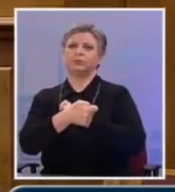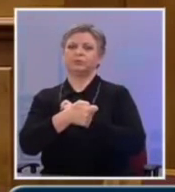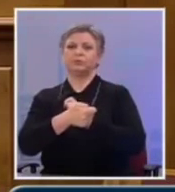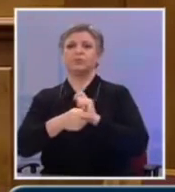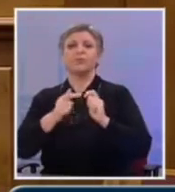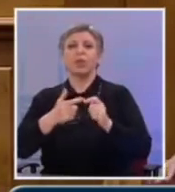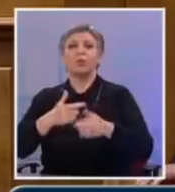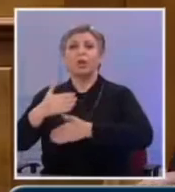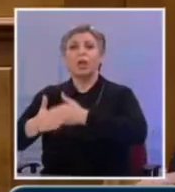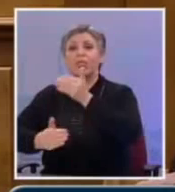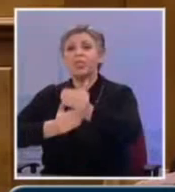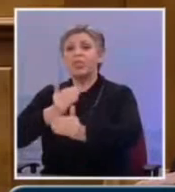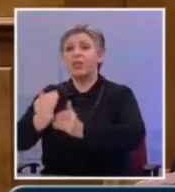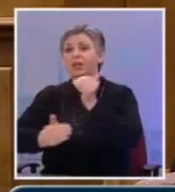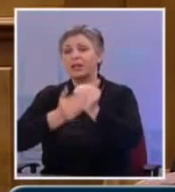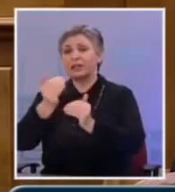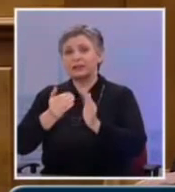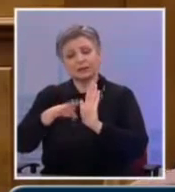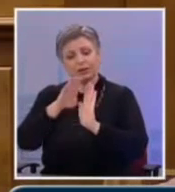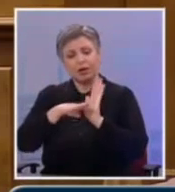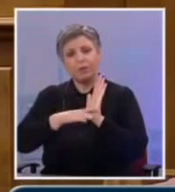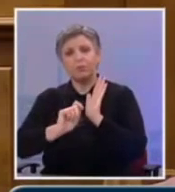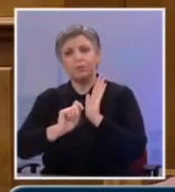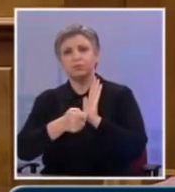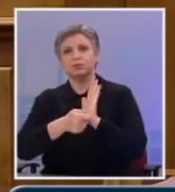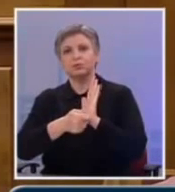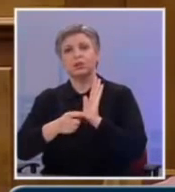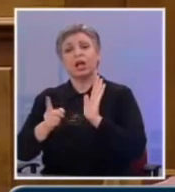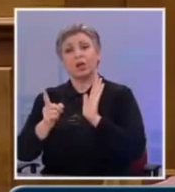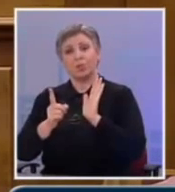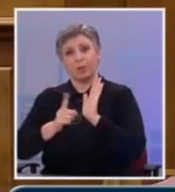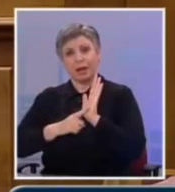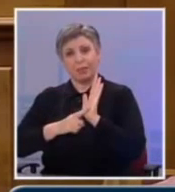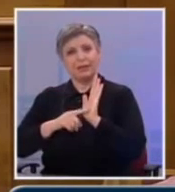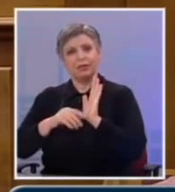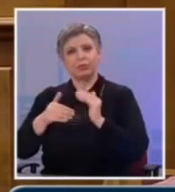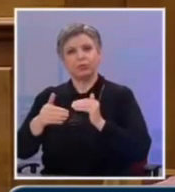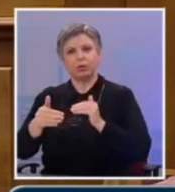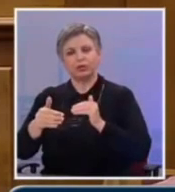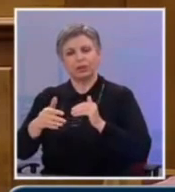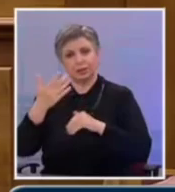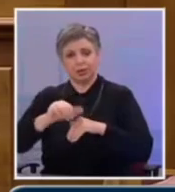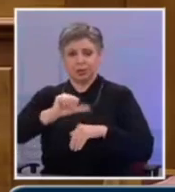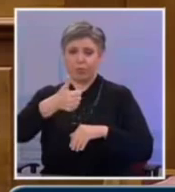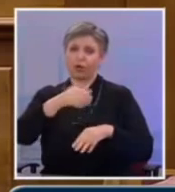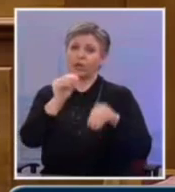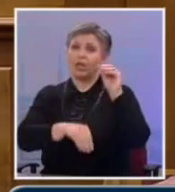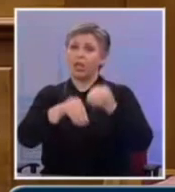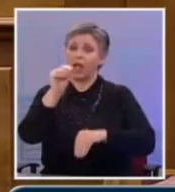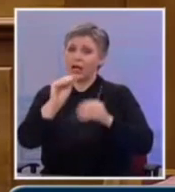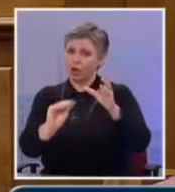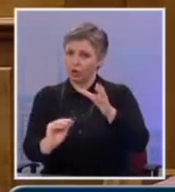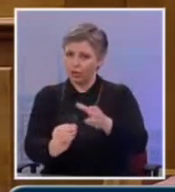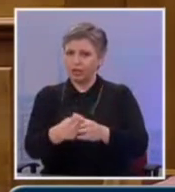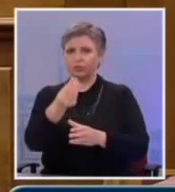διαδικασία της αναθεώρησης πρέπει να εκκινήσει μετά από εκλογές που θα αποκαταστήσουν την αντιστοιχία